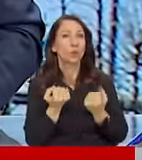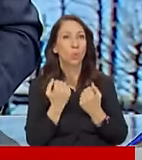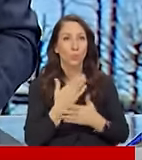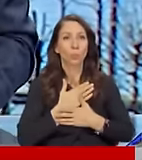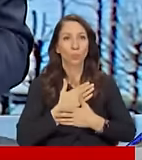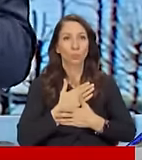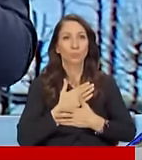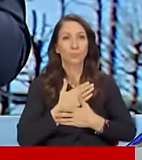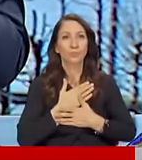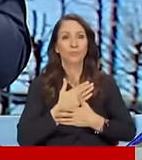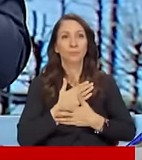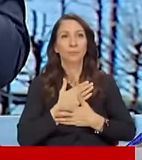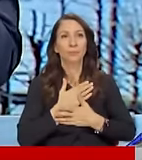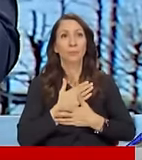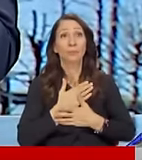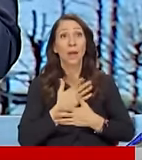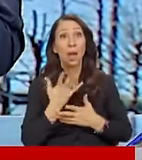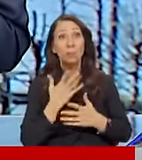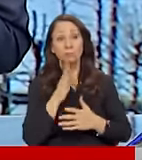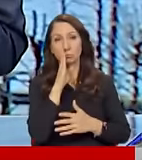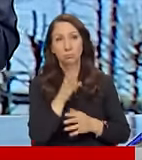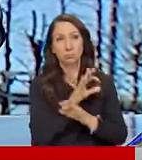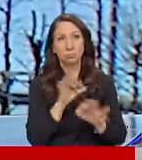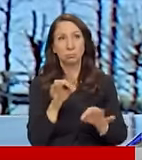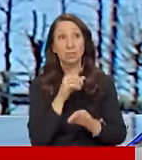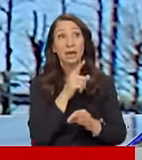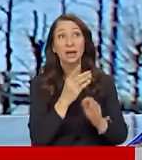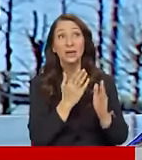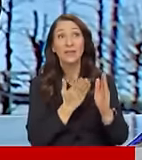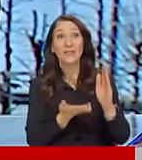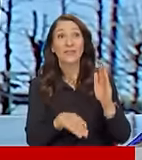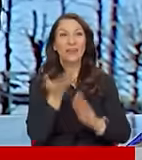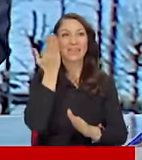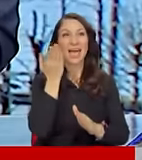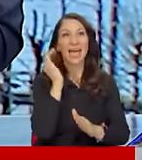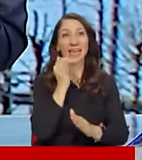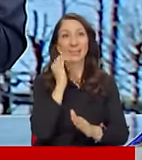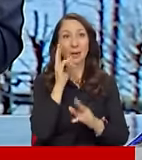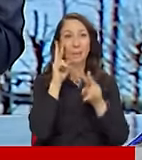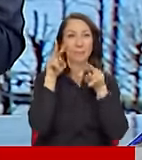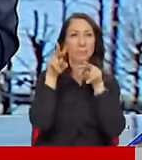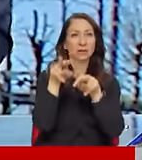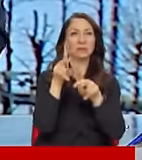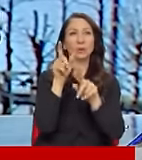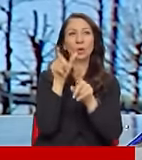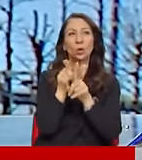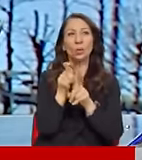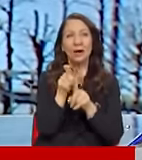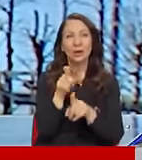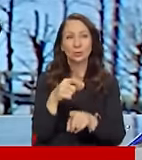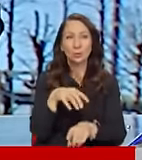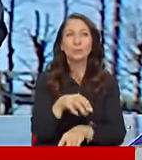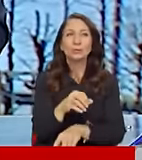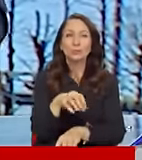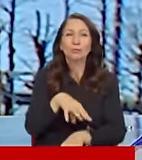Yani o hem objektif, tabii aşırı eleştirel bakışlarının arkasında bir koruma duygusunun da